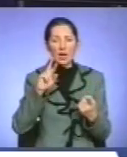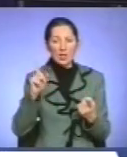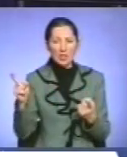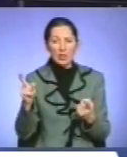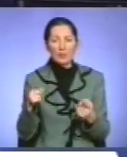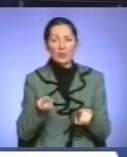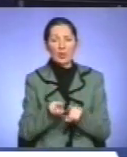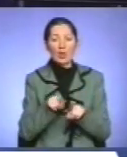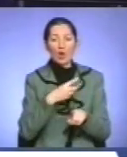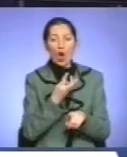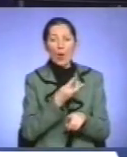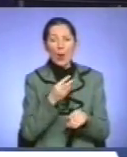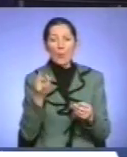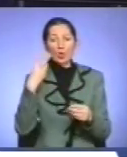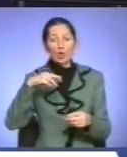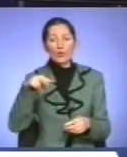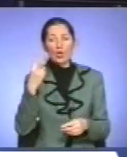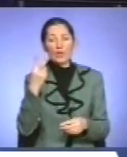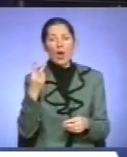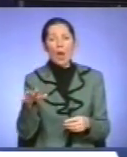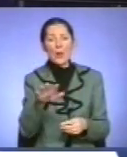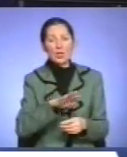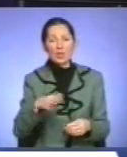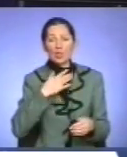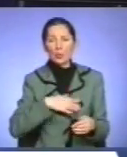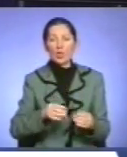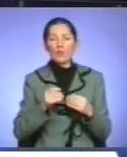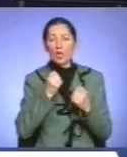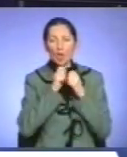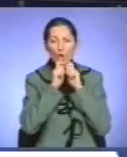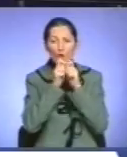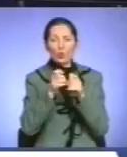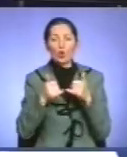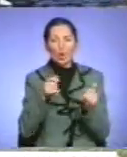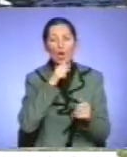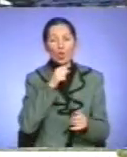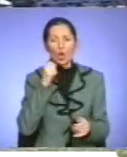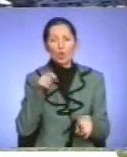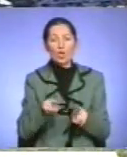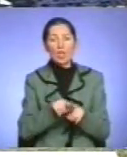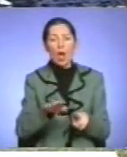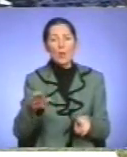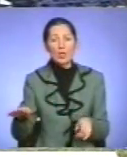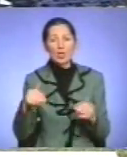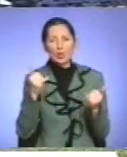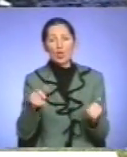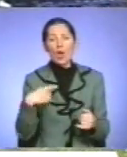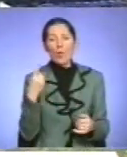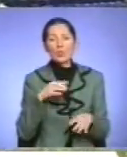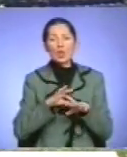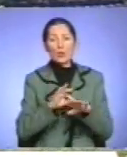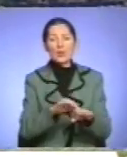пожвавішає. Модернізовано два майданчики – приємний дарунок для дорослих і малих. Нині в області